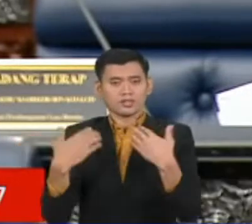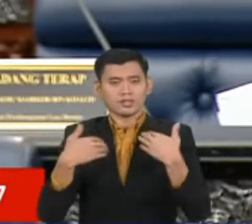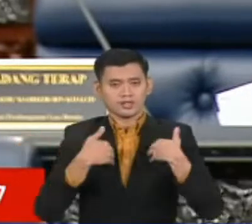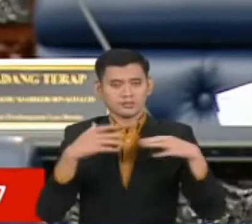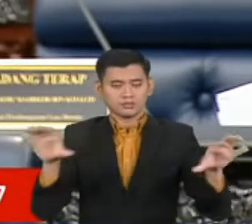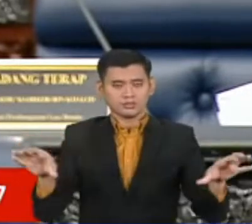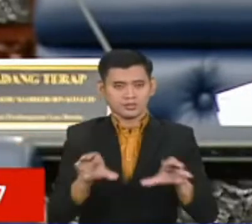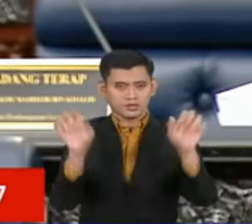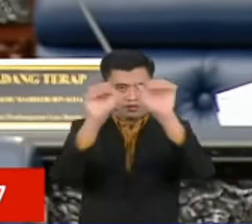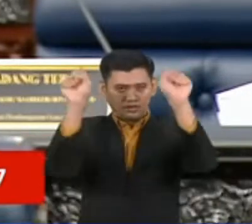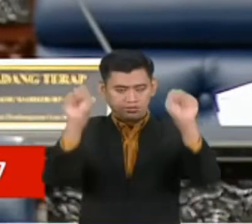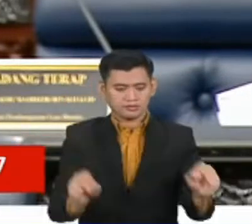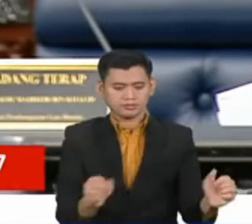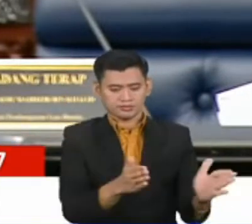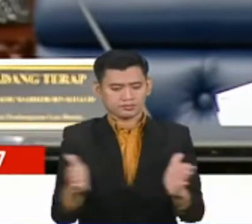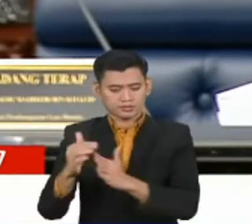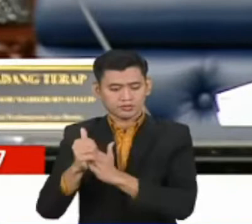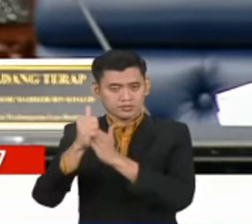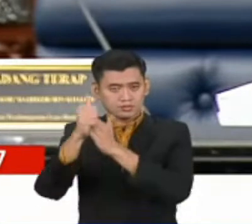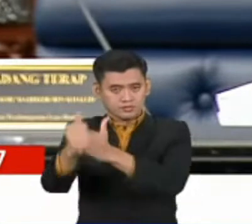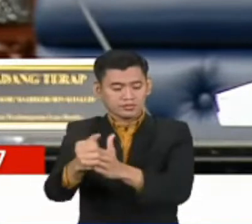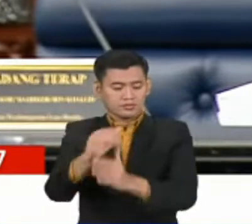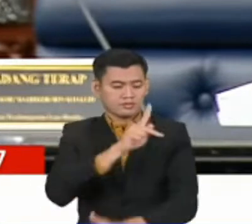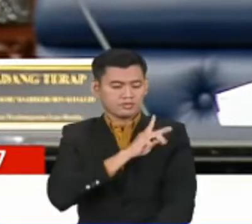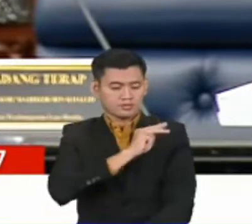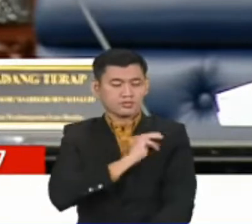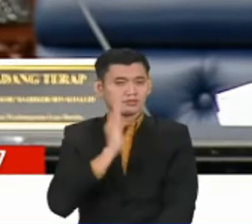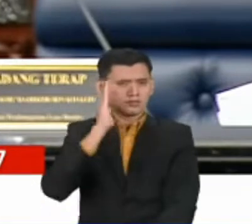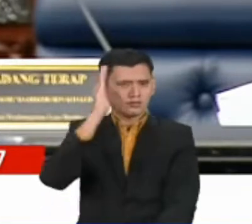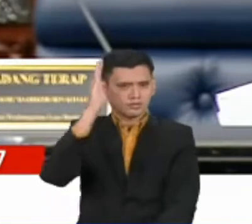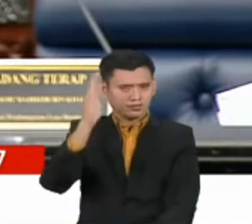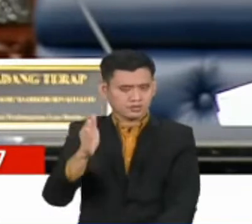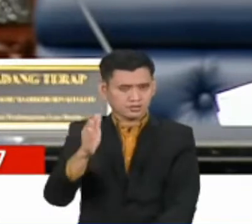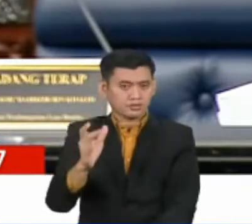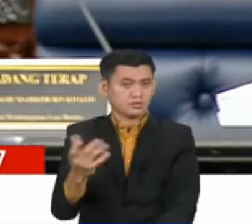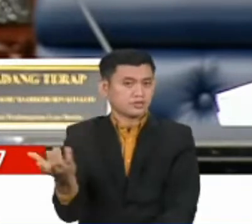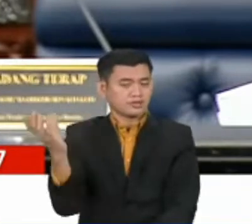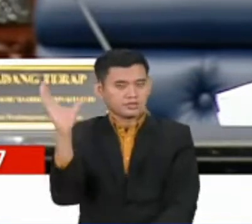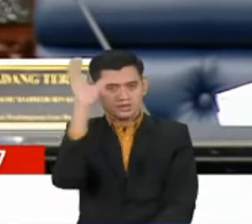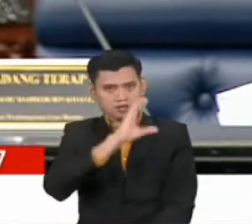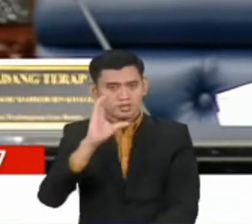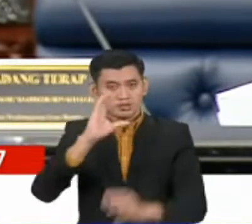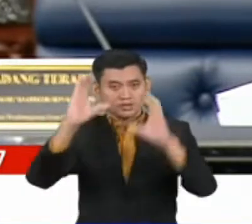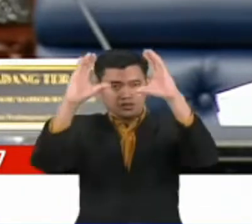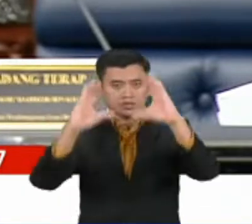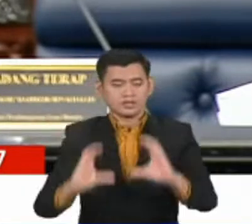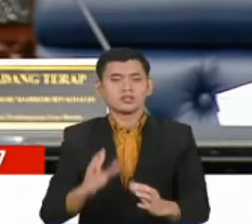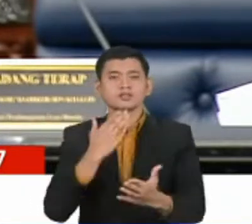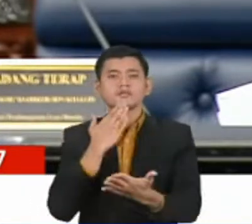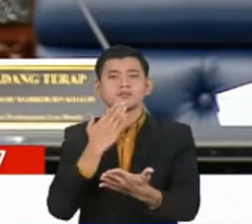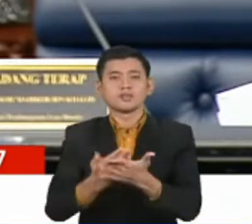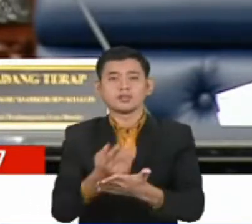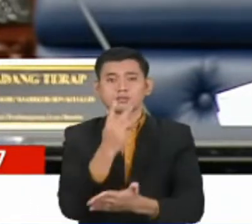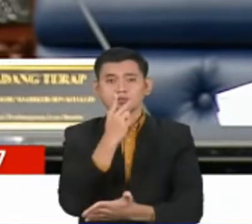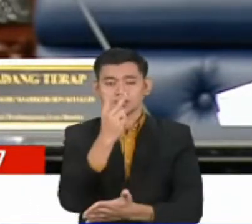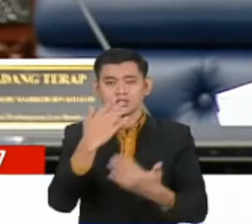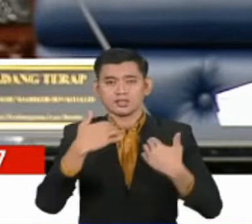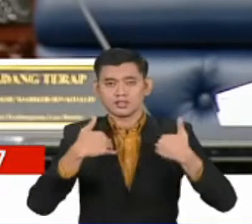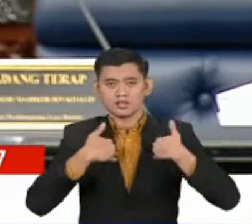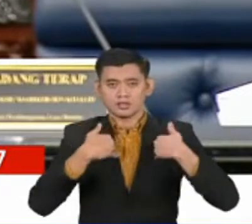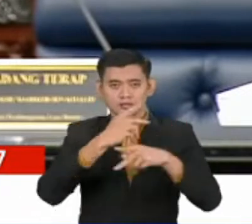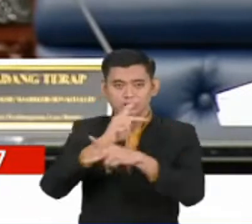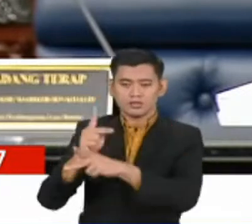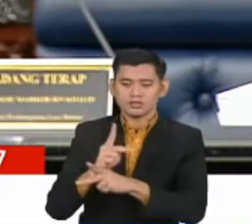makanan. Dengan kerjasama ini, kementerian akan dapat mengambil the best practices dalam memastikan pewujudnya perundangan khusus